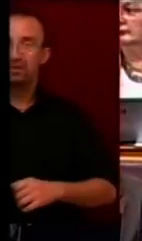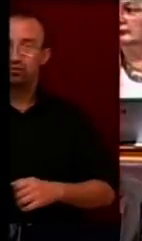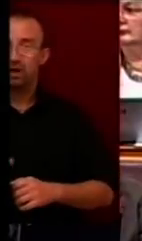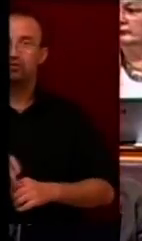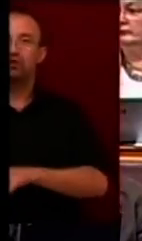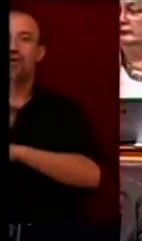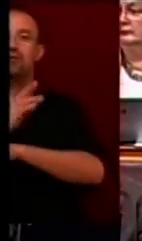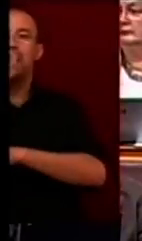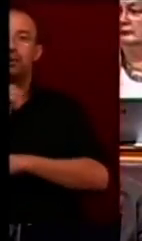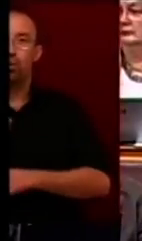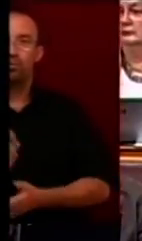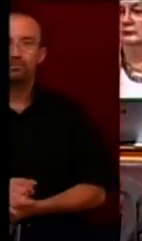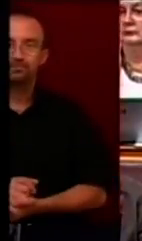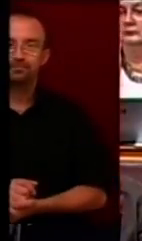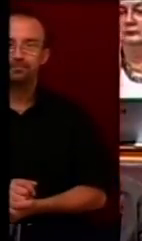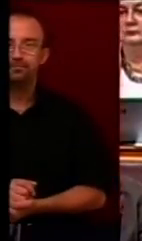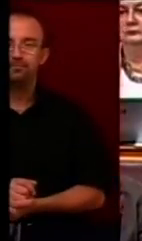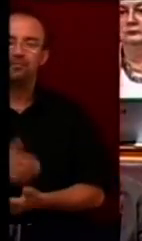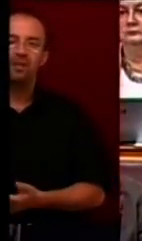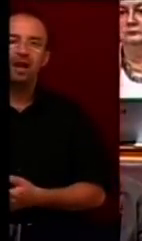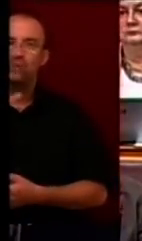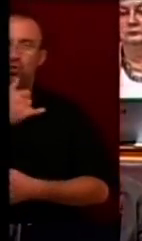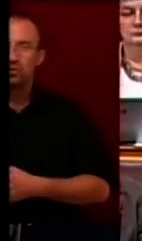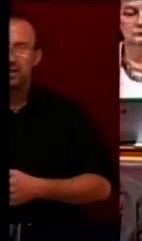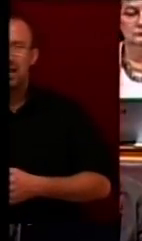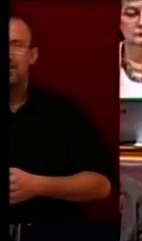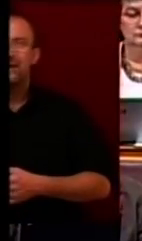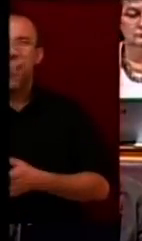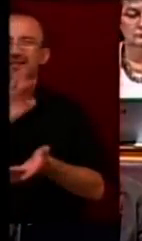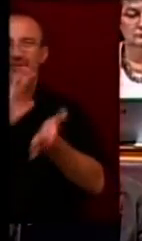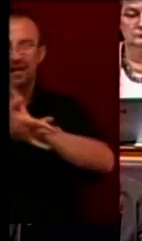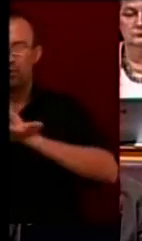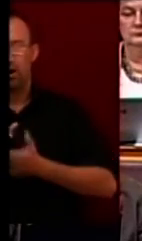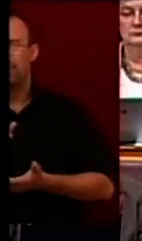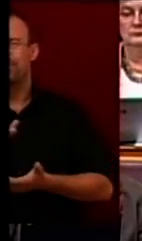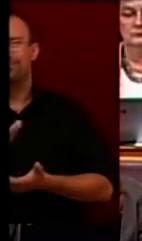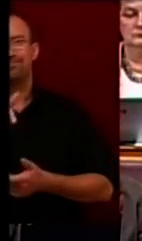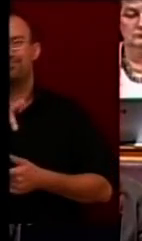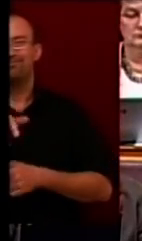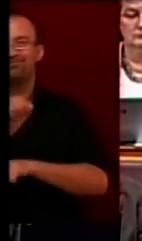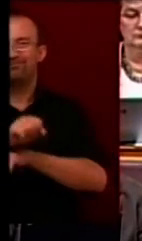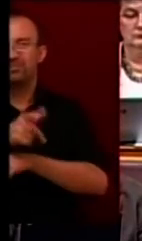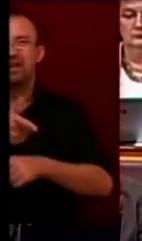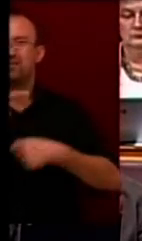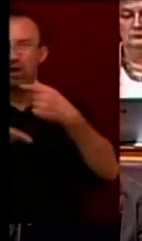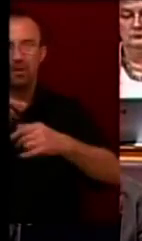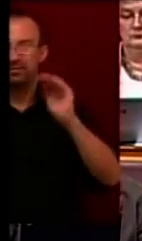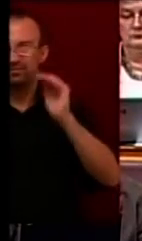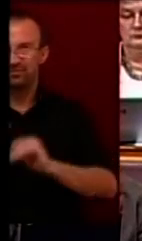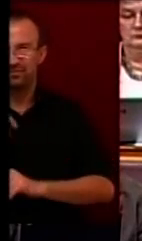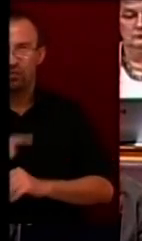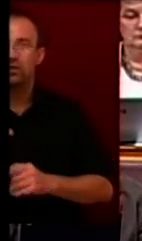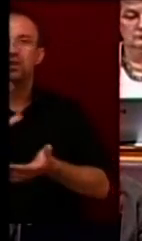és felügyelhető. Az elmúlt 20 év látszat reformjai azonban egyértelműen leértékelték ezeket a folyamatokat.